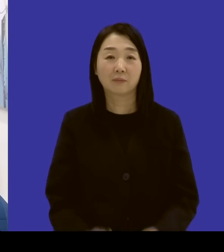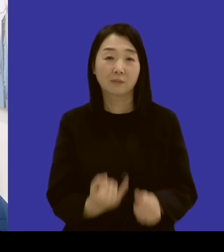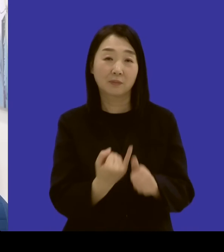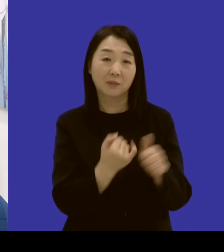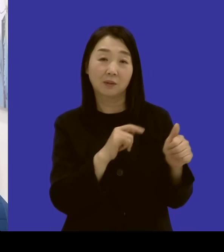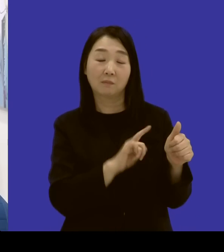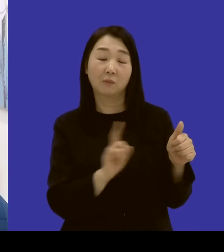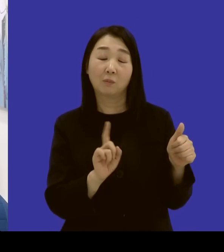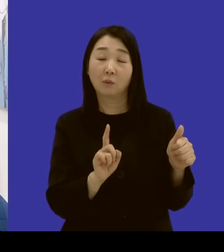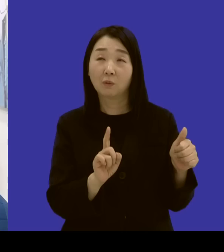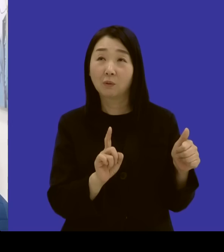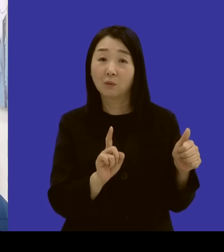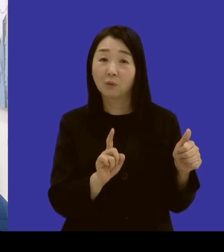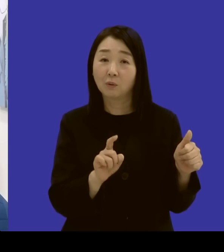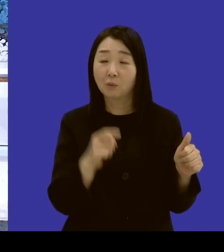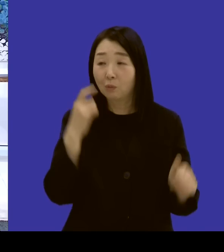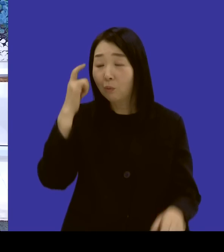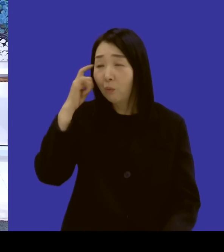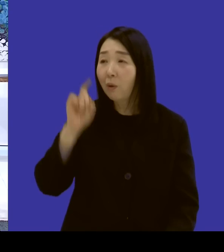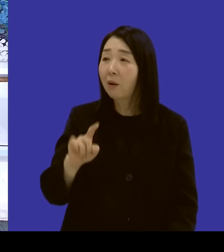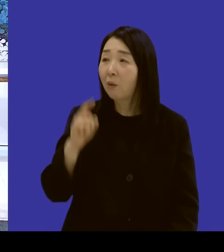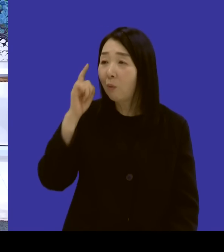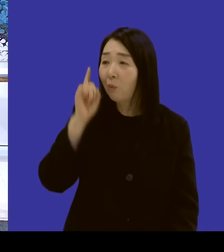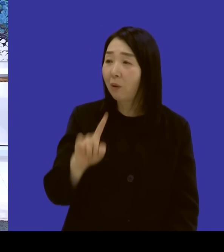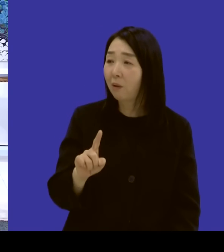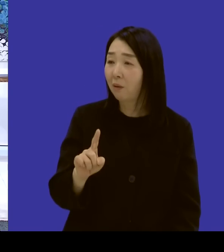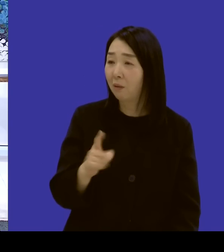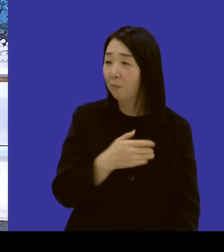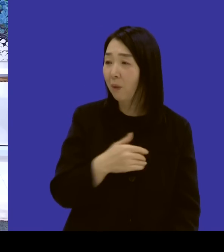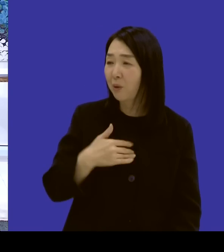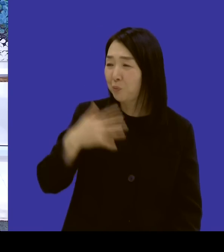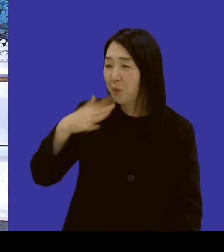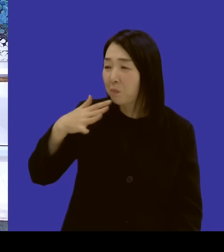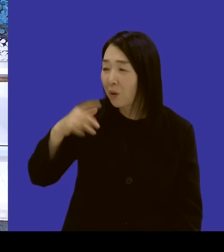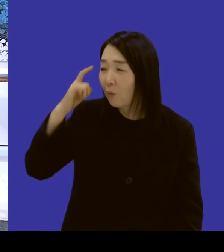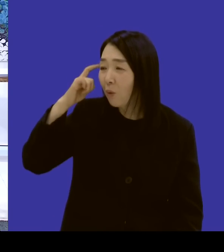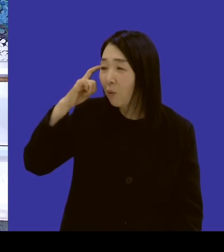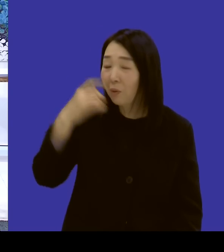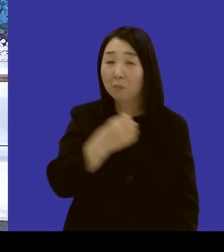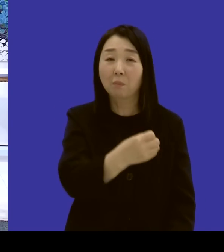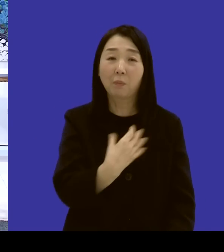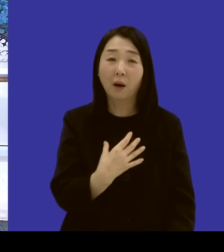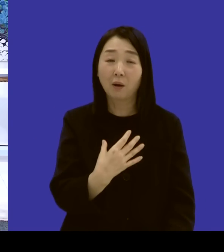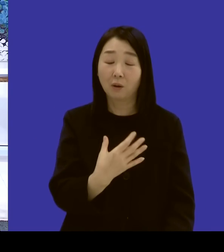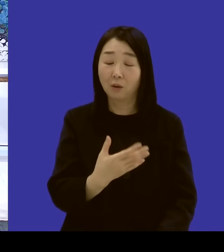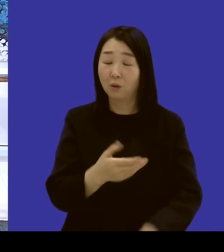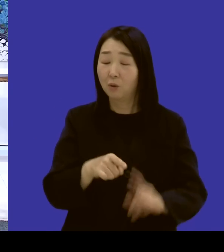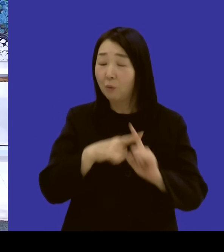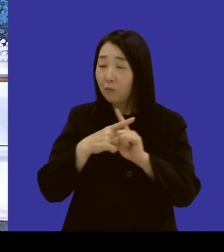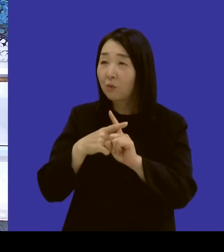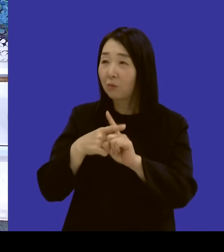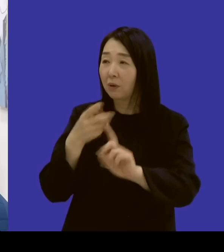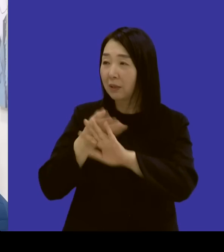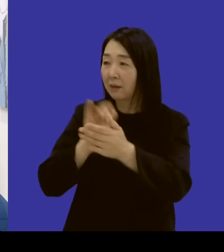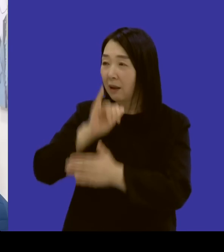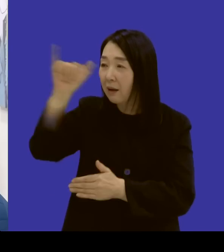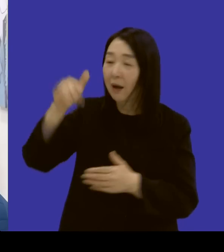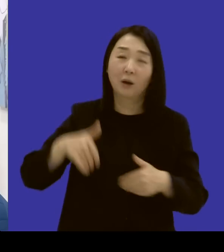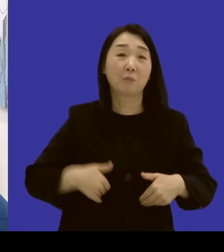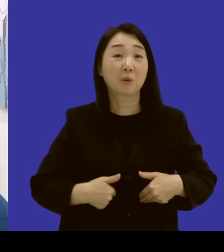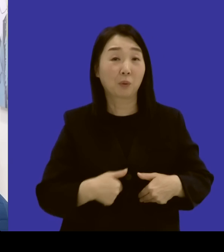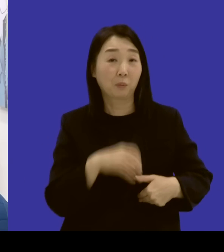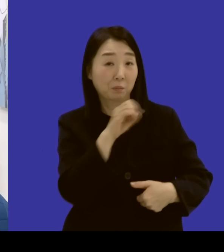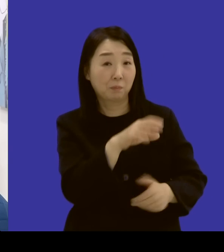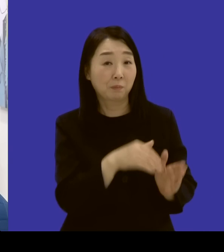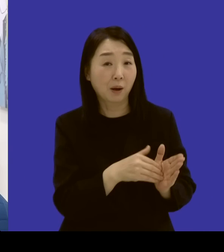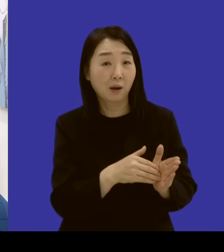되는 사람은 아니 왜 이렇게 만족을 못하냐. 무조건 외국을 나가야 된다. 그래서